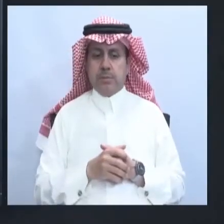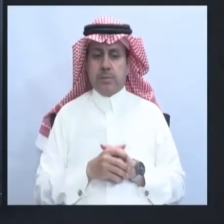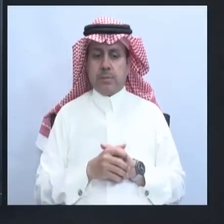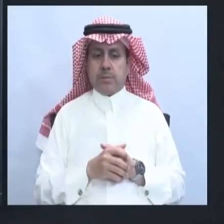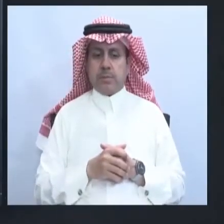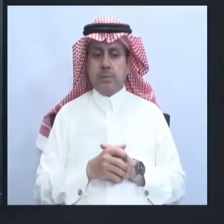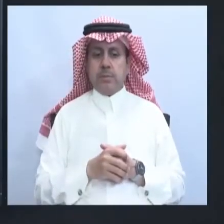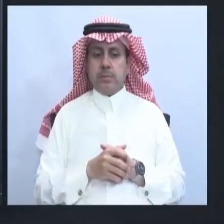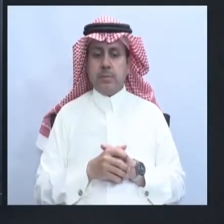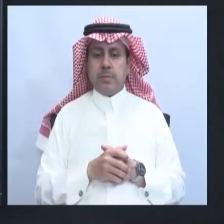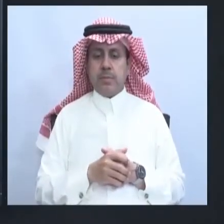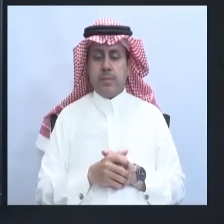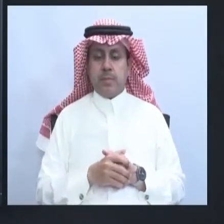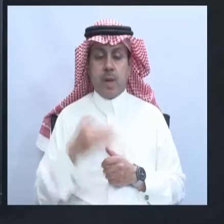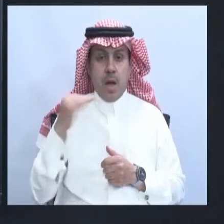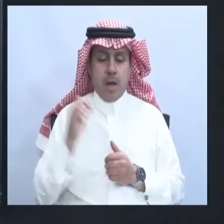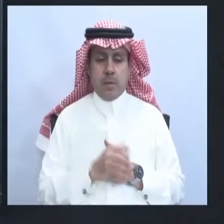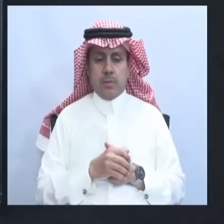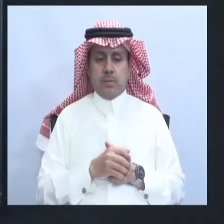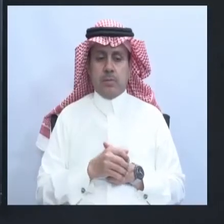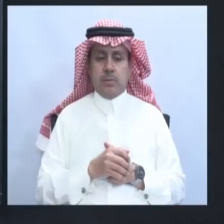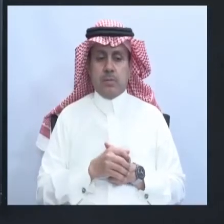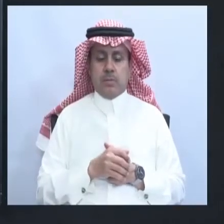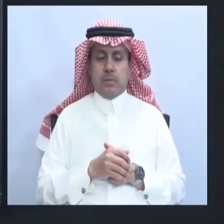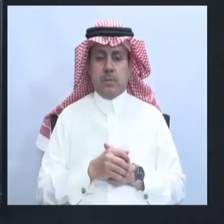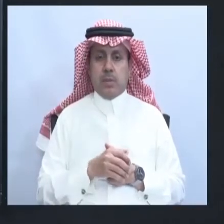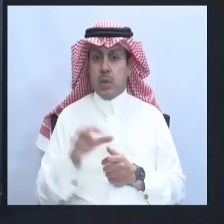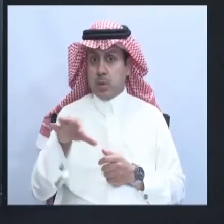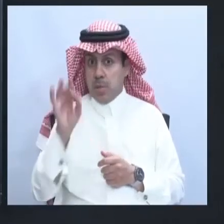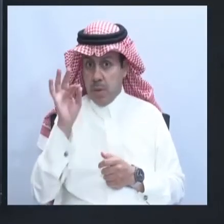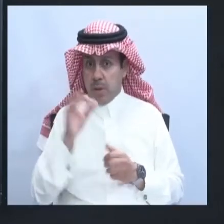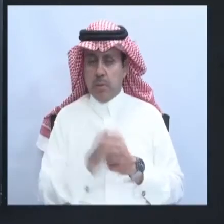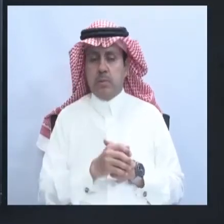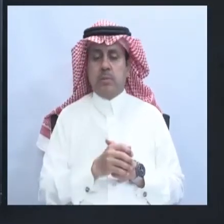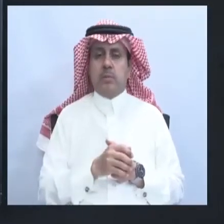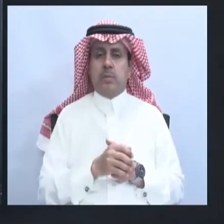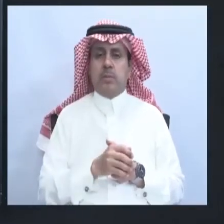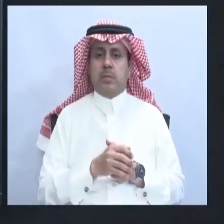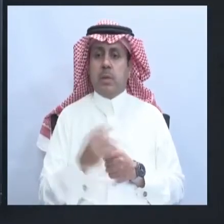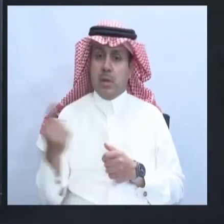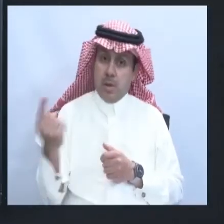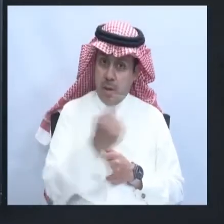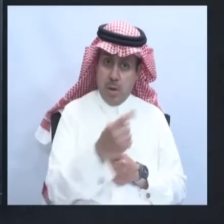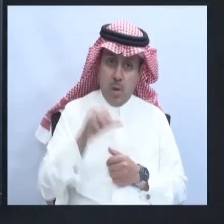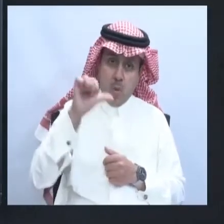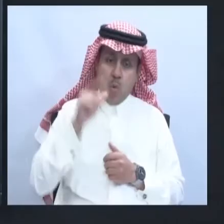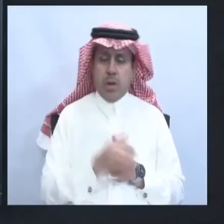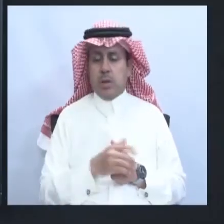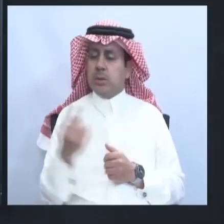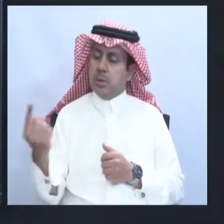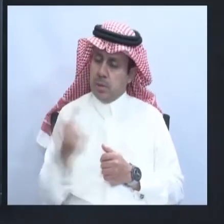لكن هنا حاله استثنائيه وهي يستثنى من ذلك اذا اذن وليه اذا كان